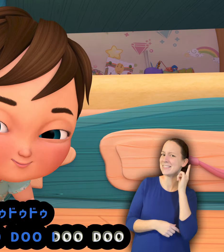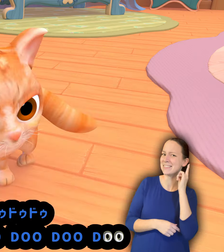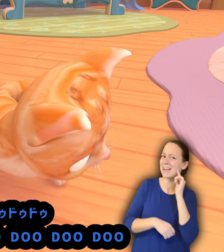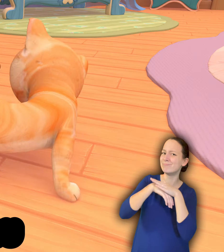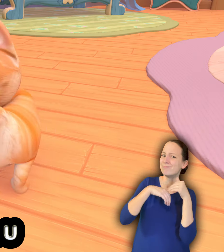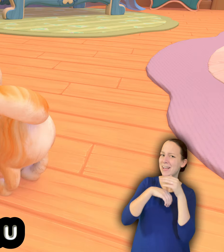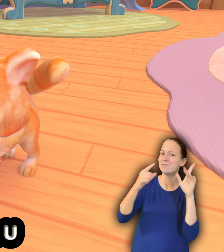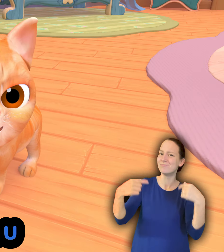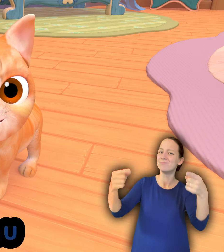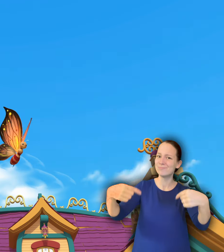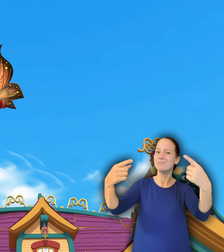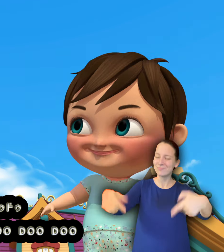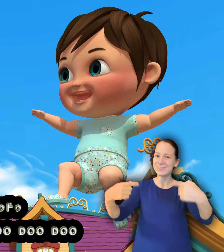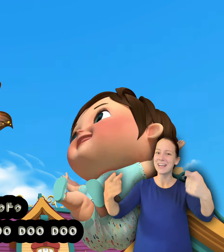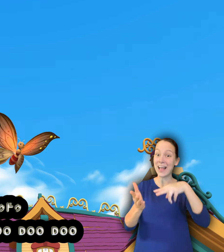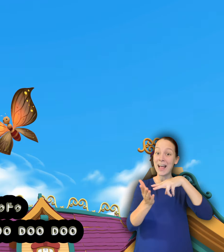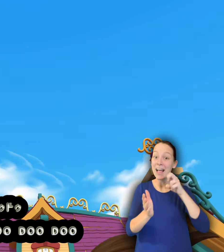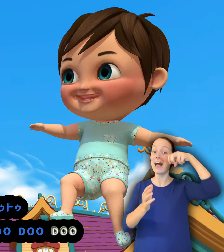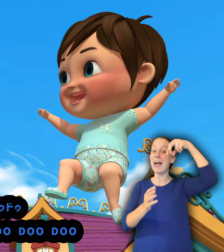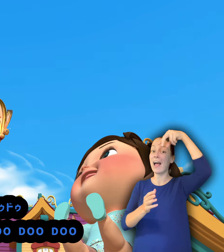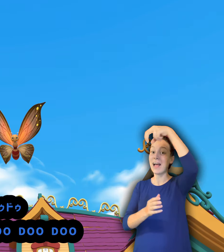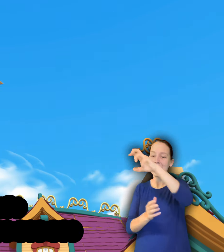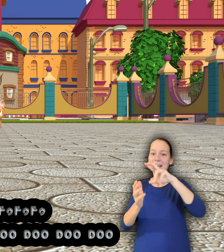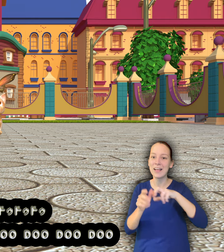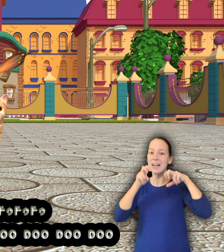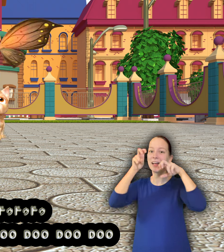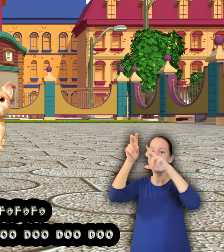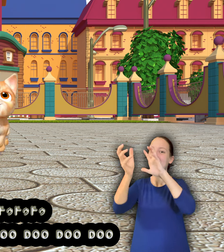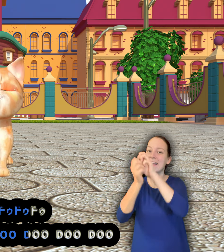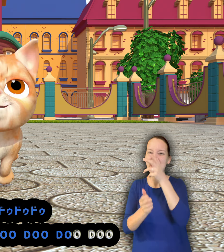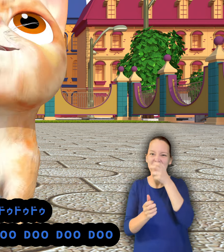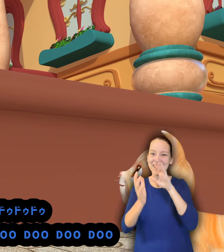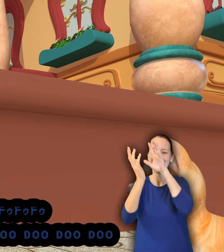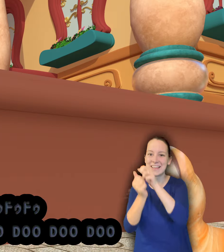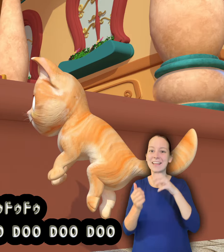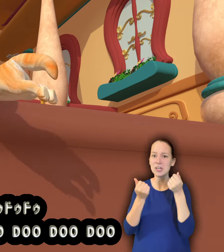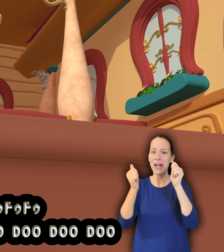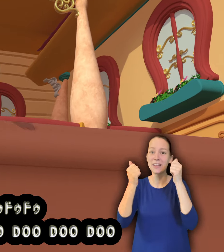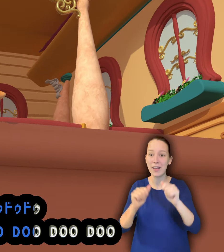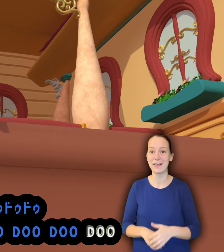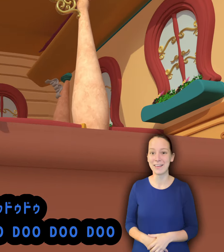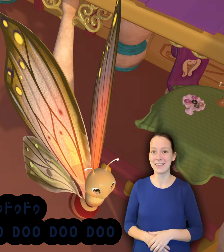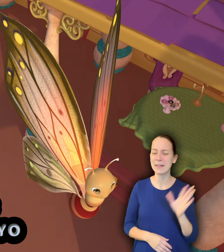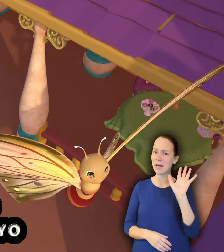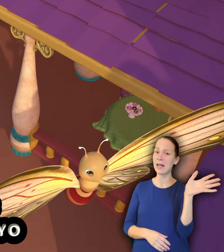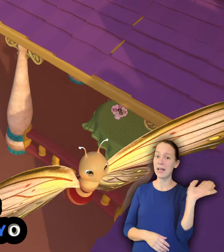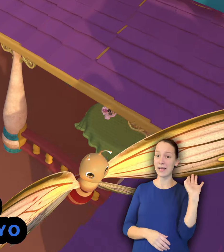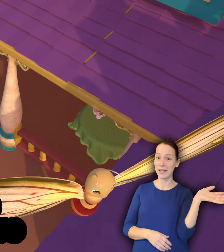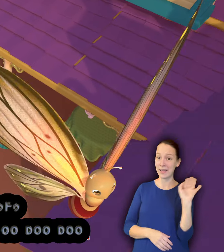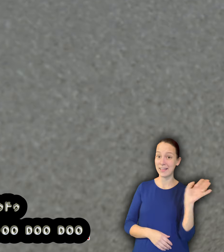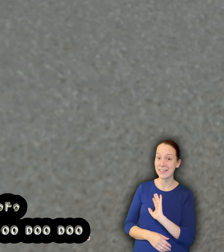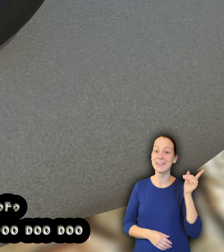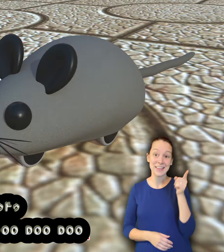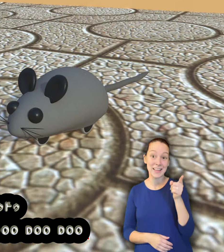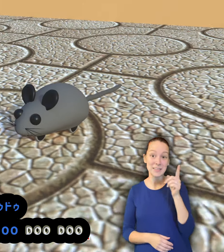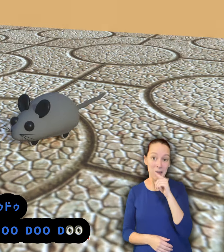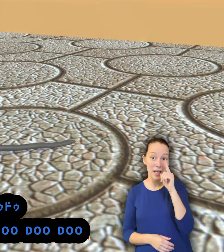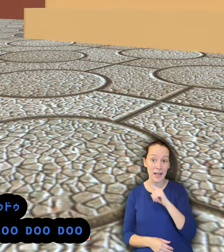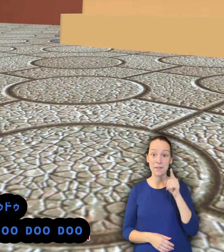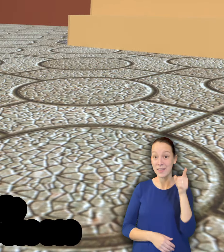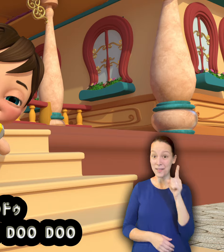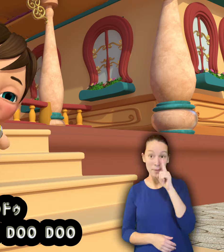くるくると回るチをはってみよう特に飛んでるよ